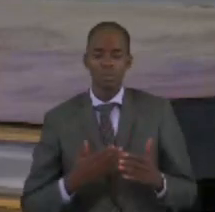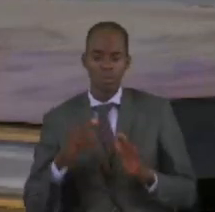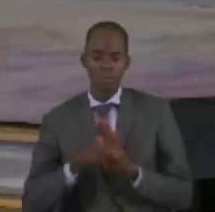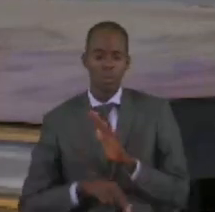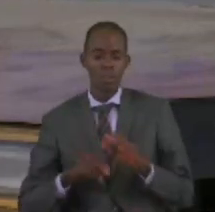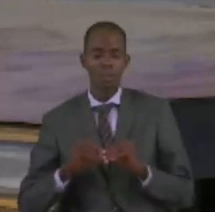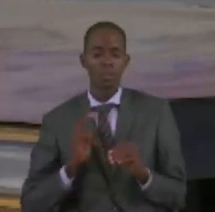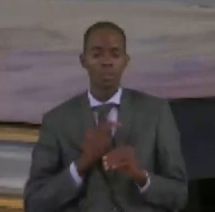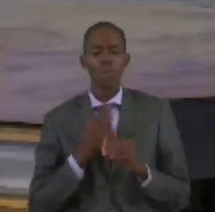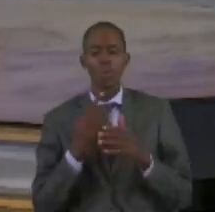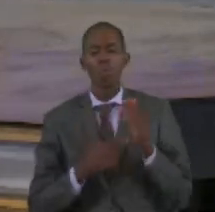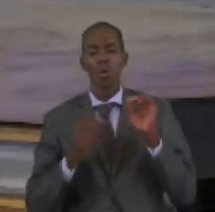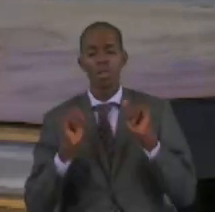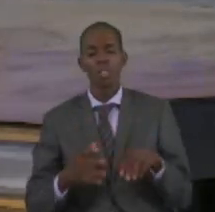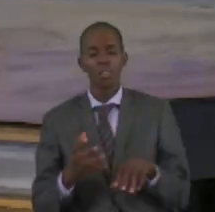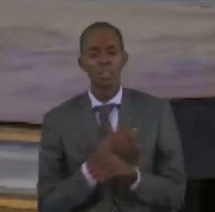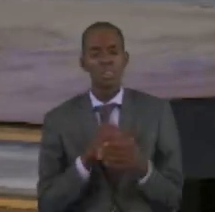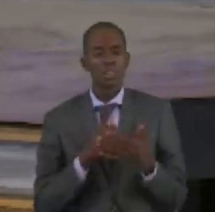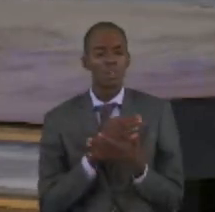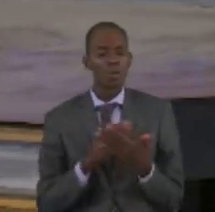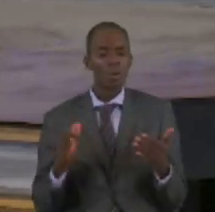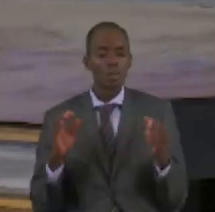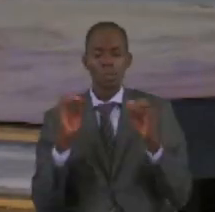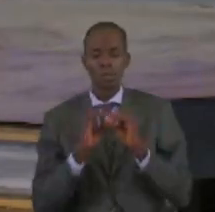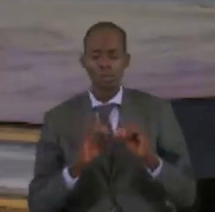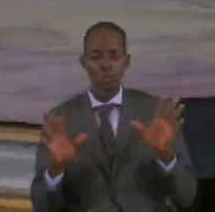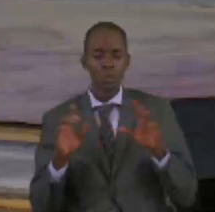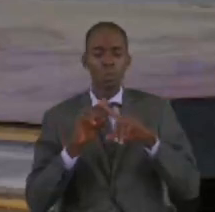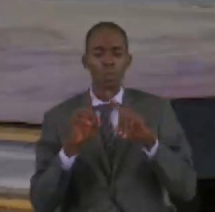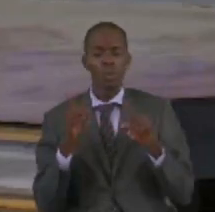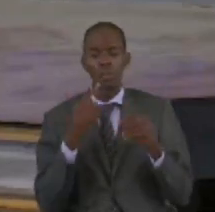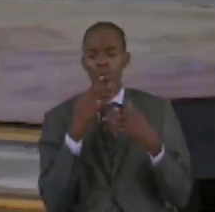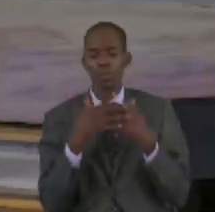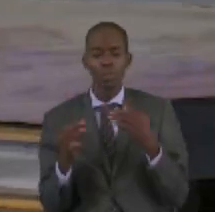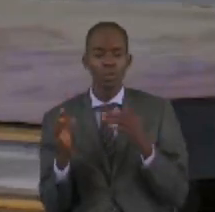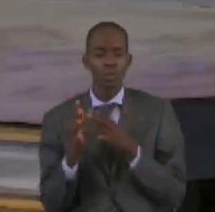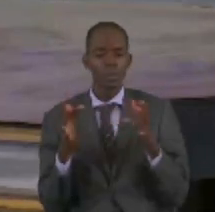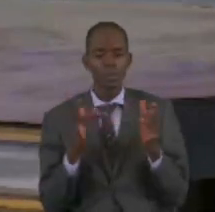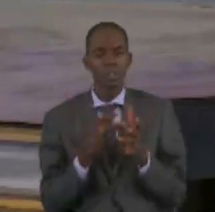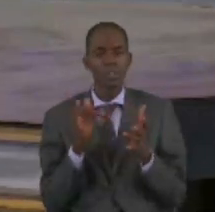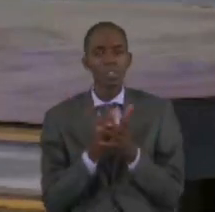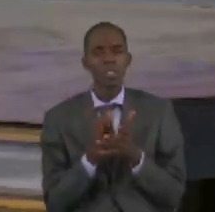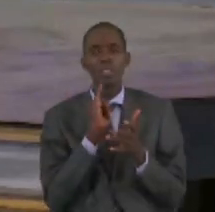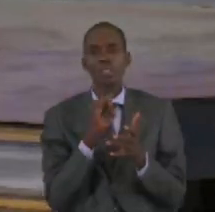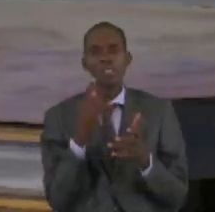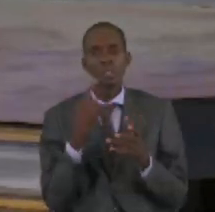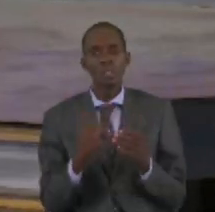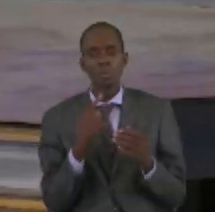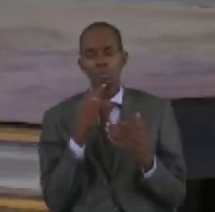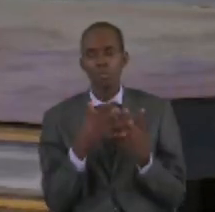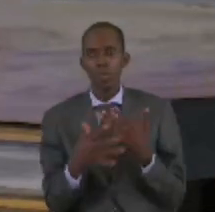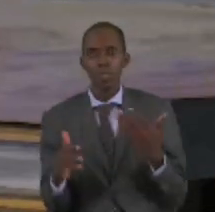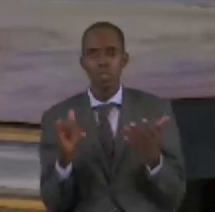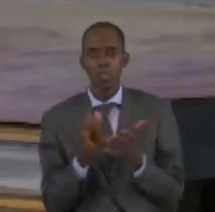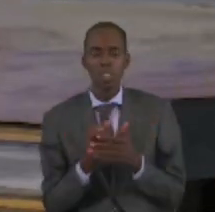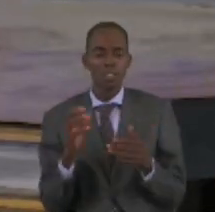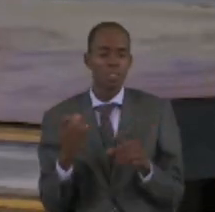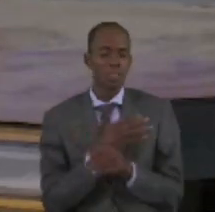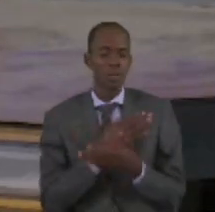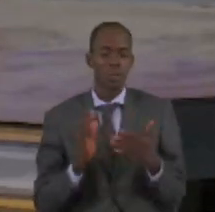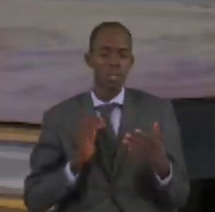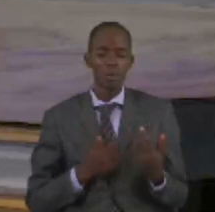humaine? Qu'est-ce qui peut ôter cela de nous? Rien d'autre que le sang de Jésus. C'est le sang.